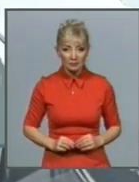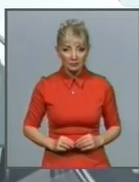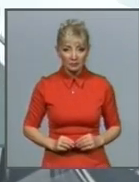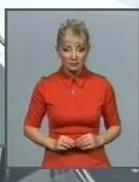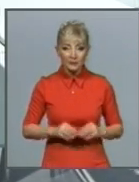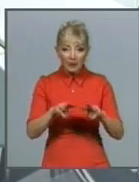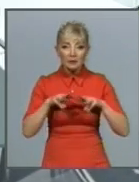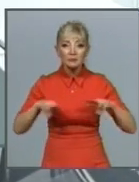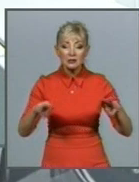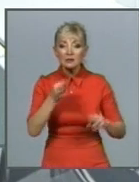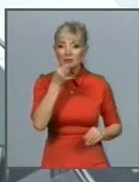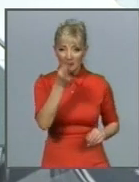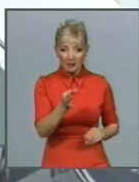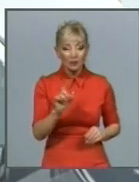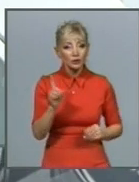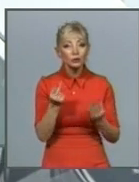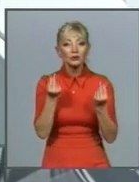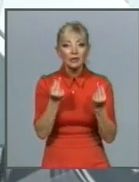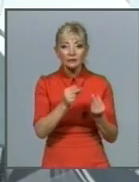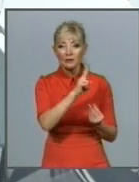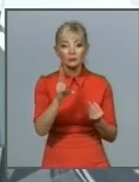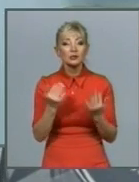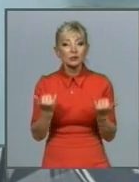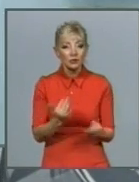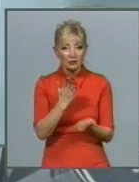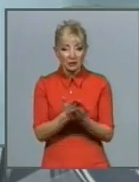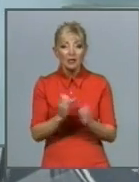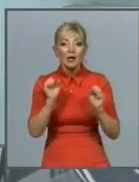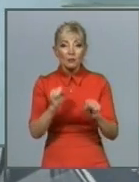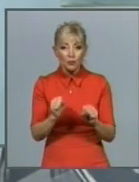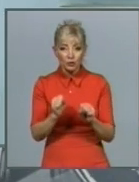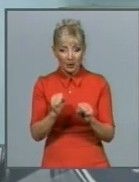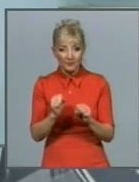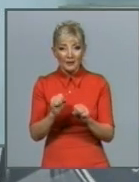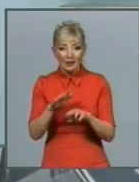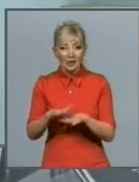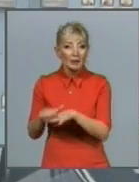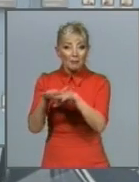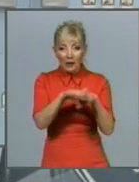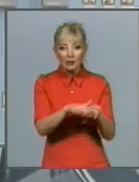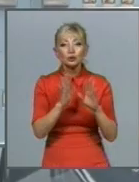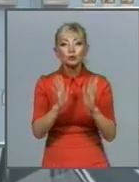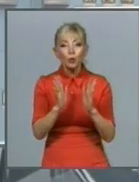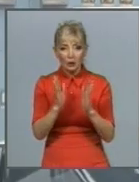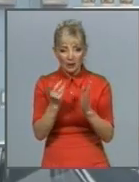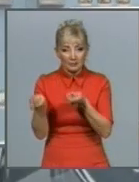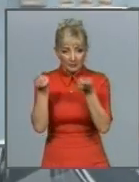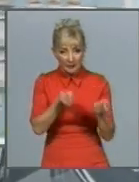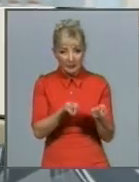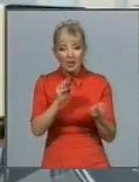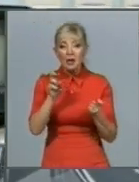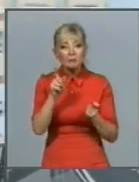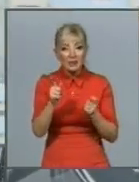У міністерстві зазначили, що тарифами, які наразі діють, можна покрити лише вартість доставки, без урахування самого товару